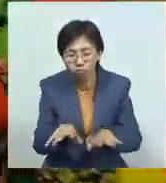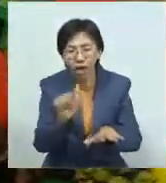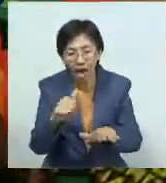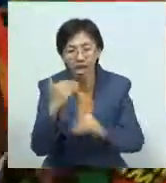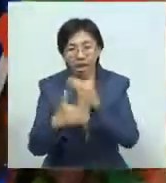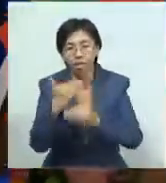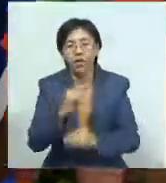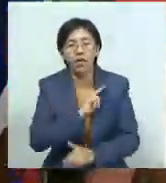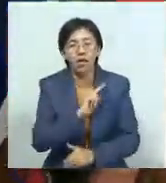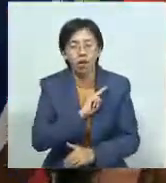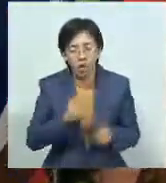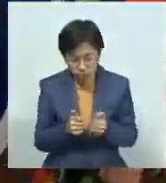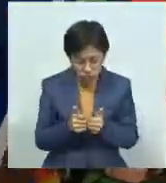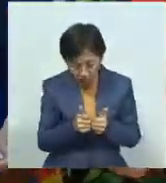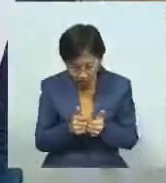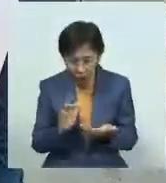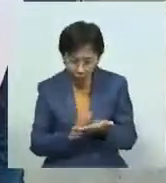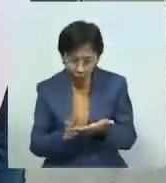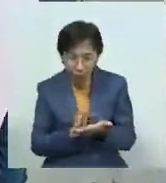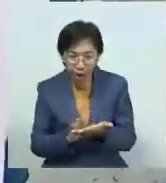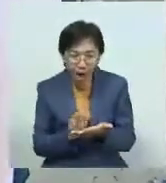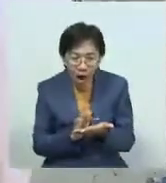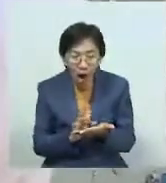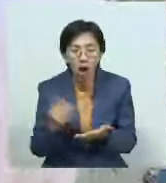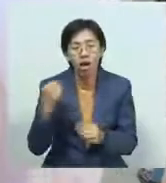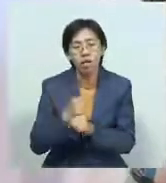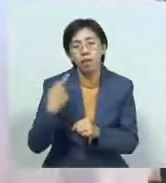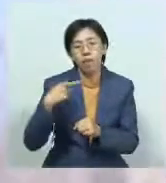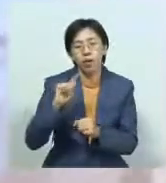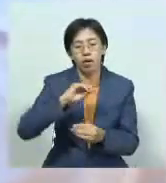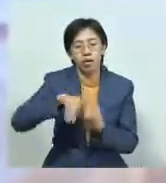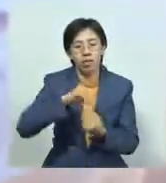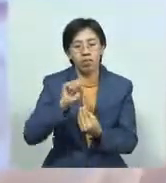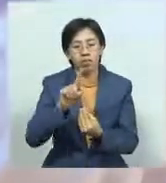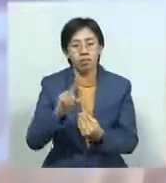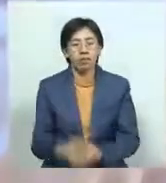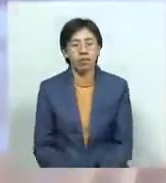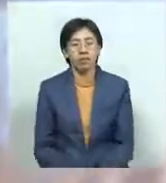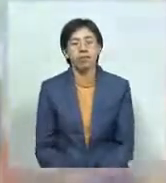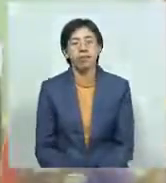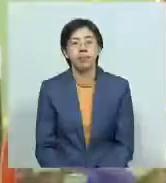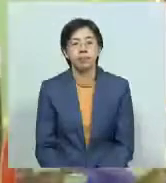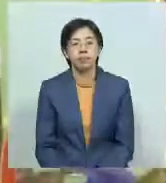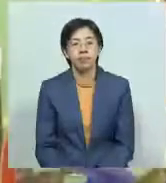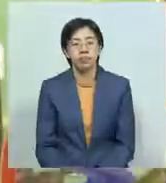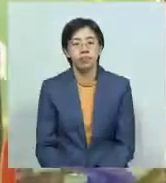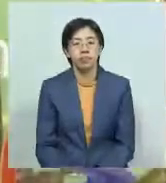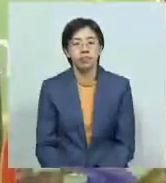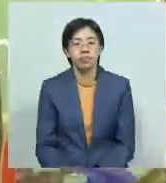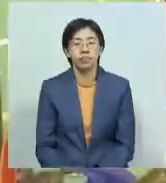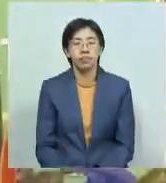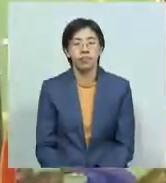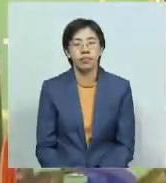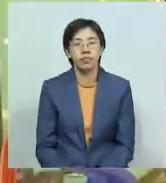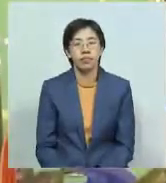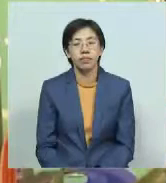าศักยภาพจากการใช้งานทั่วไปมาสู่การใช้ประโยชน์ทางเศรษฐกิจ จุดนี้เป็น